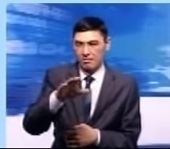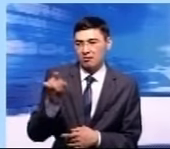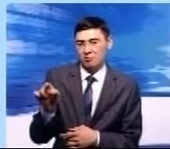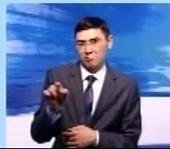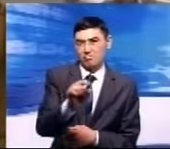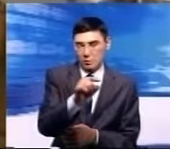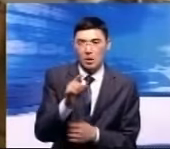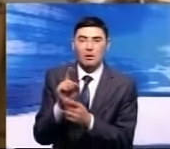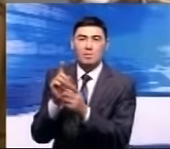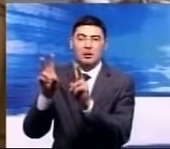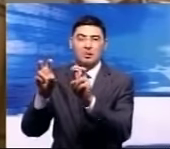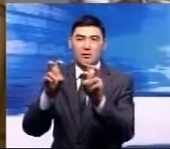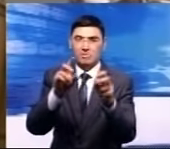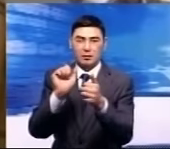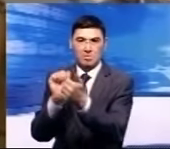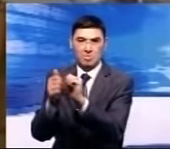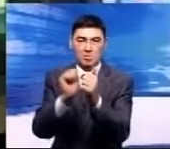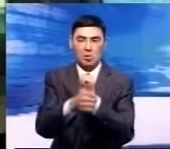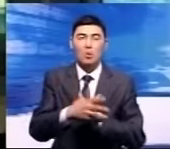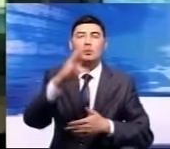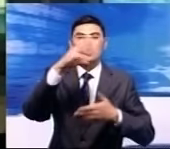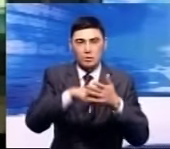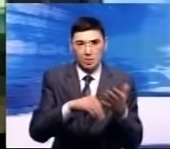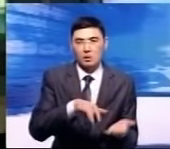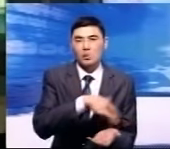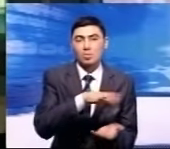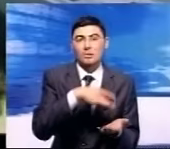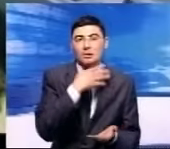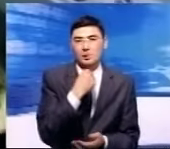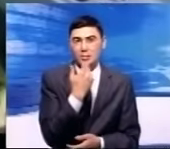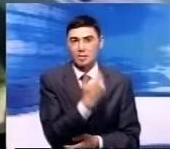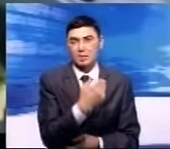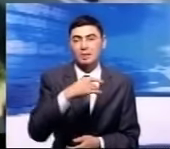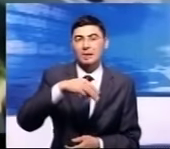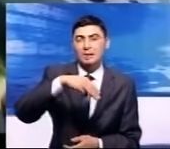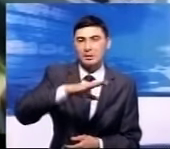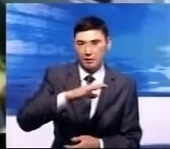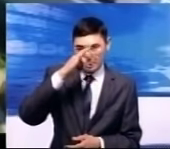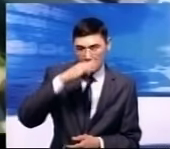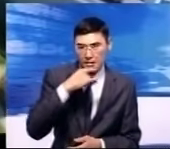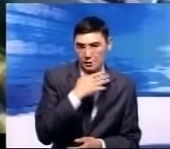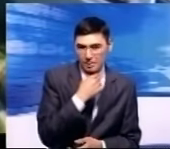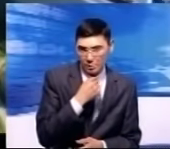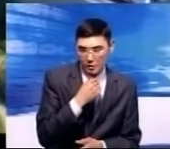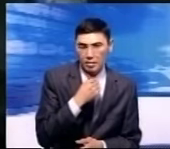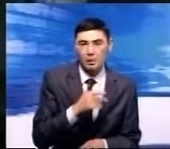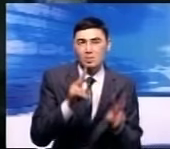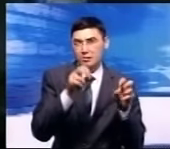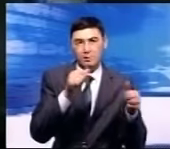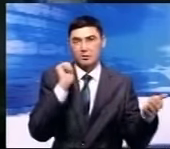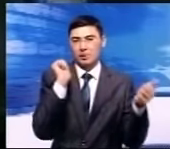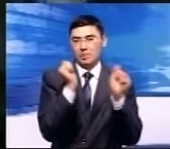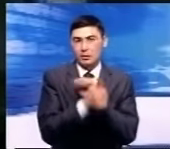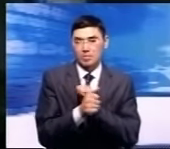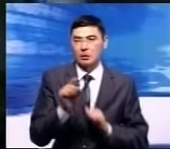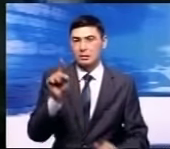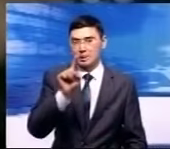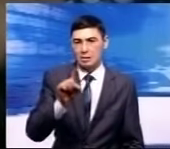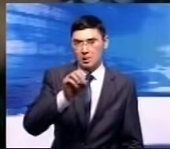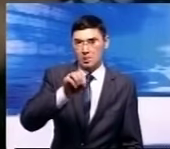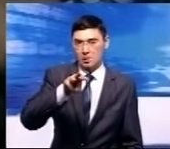корпорации. В их числе и телеканал «Казахстан Семей», который теперь будет называться «Семей». Телеканал славится своей историей, ему